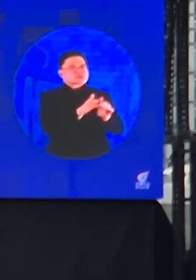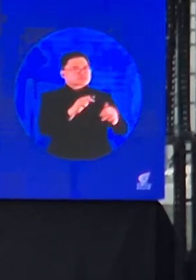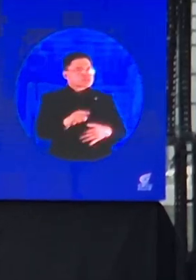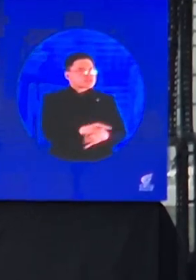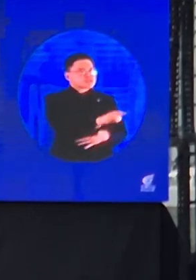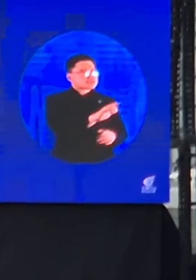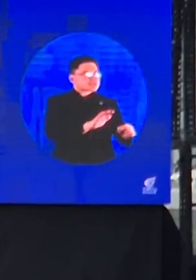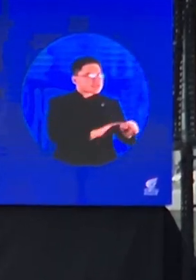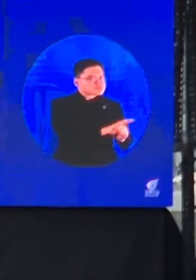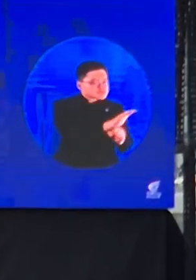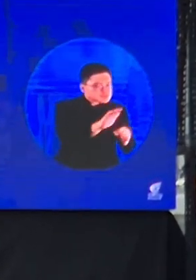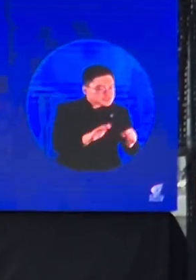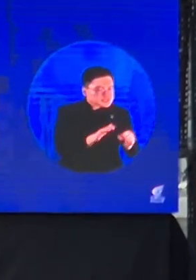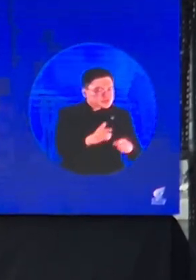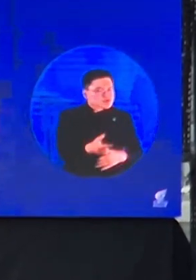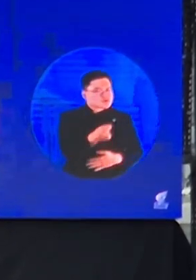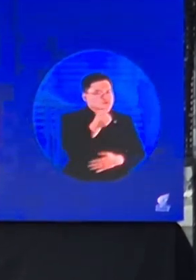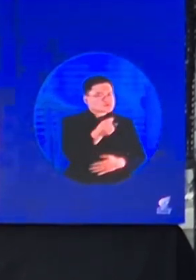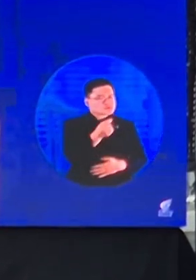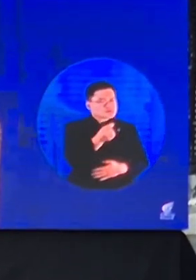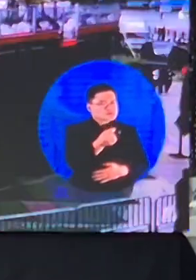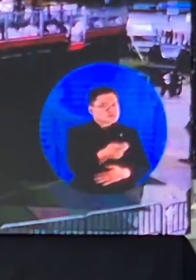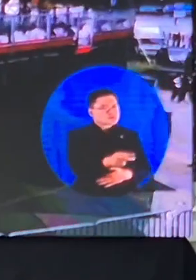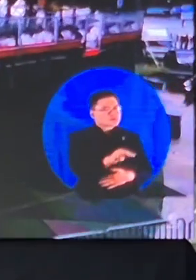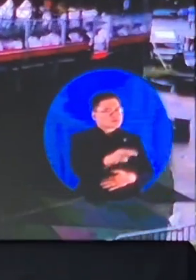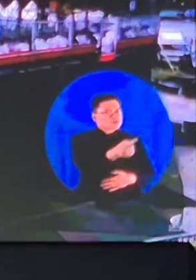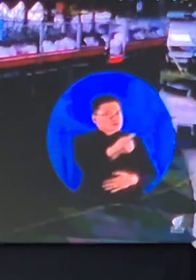사랑합니다. 어서 속히 돌아오게